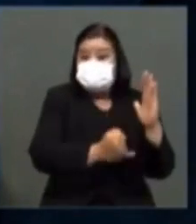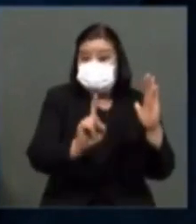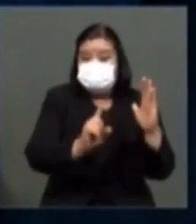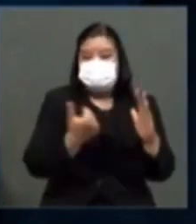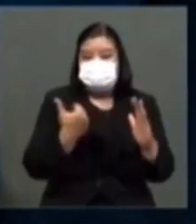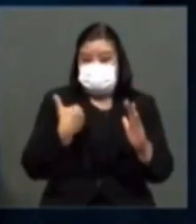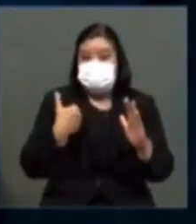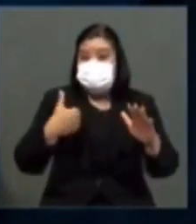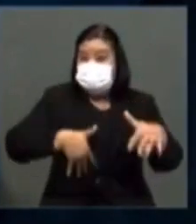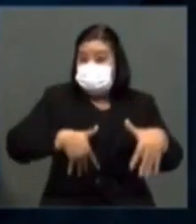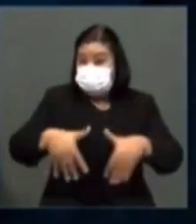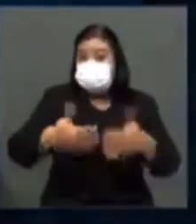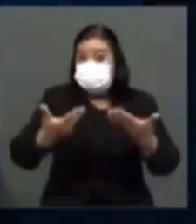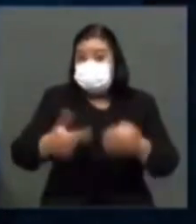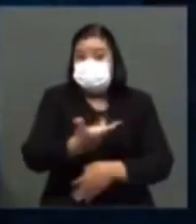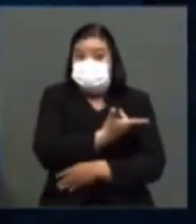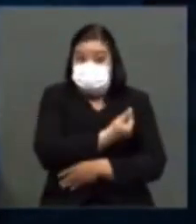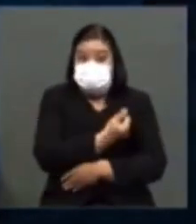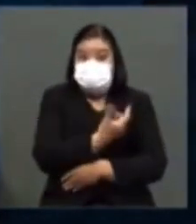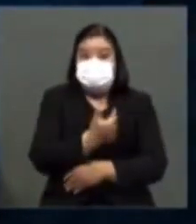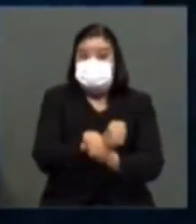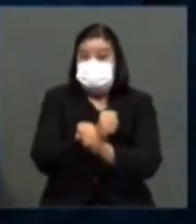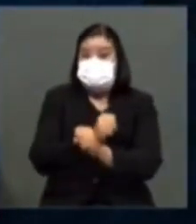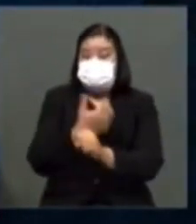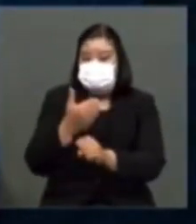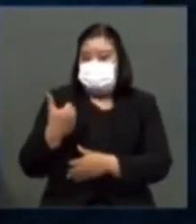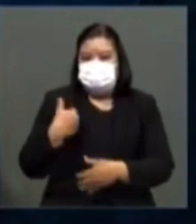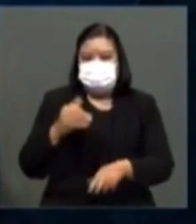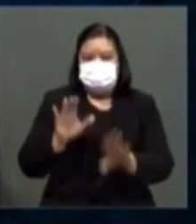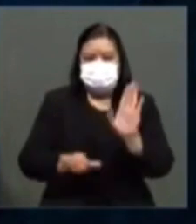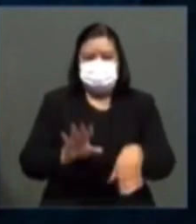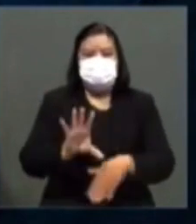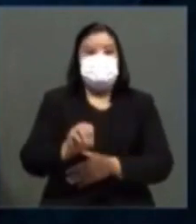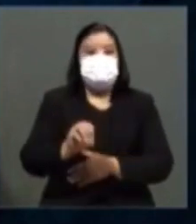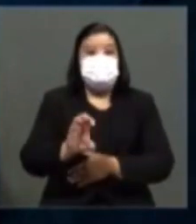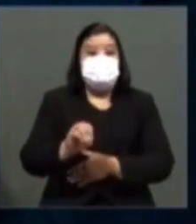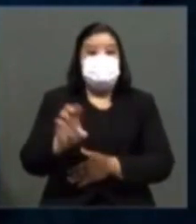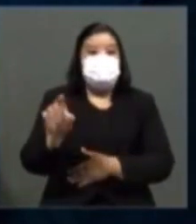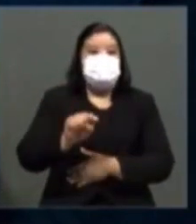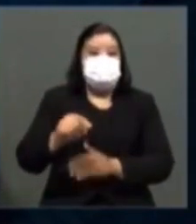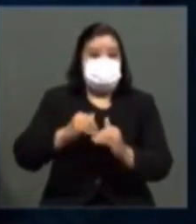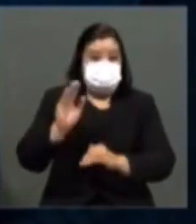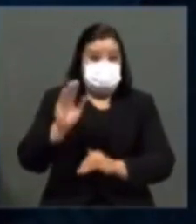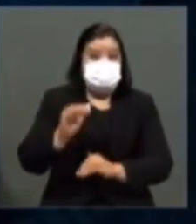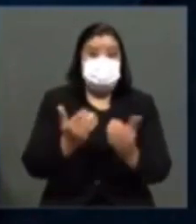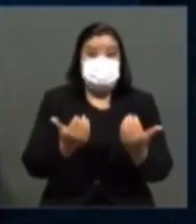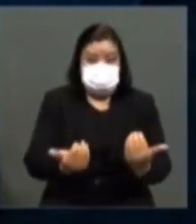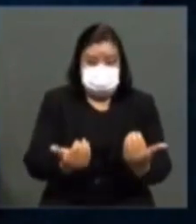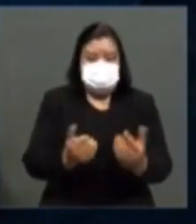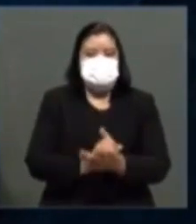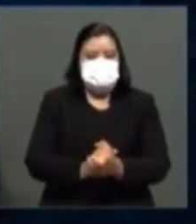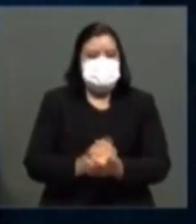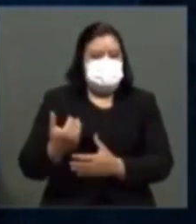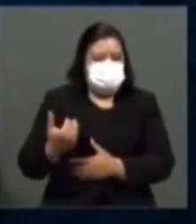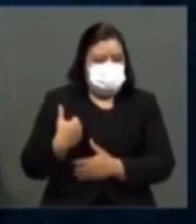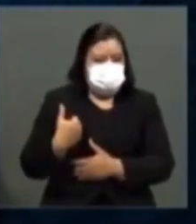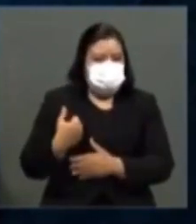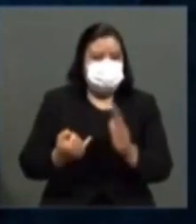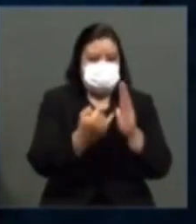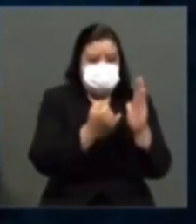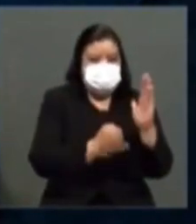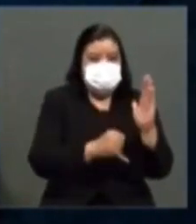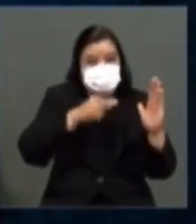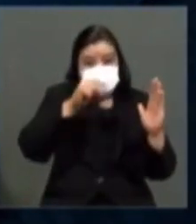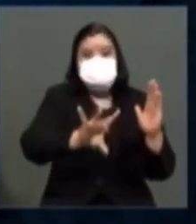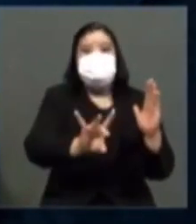ากรได้รับวัคซีนเกิน 50% ของประชากรทั้งหมดในจังหวัดนะคะตอนนี้ก็มี8จังหวัดด้วยกันน